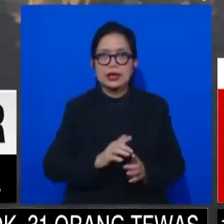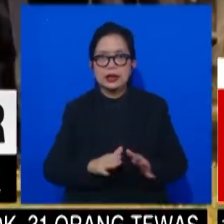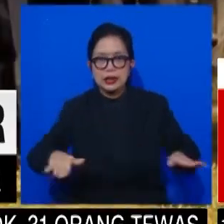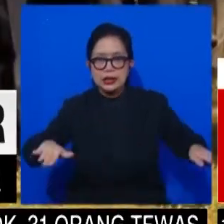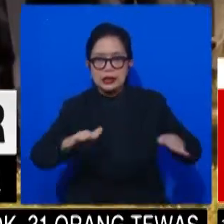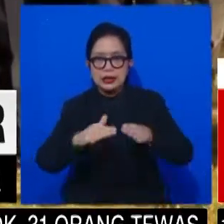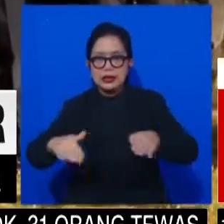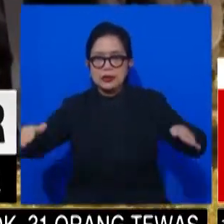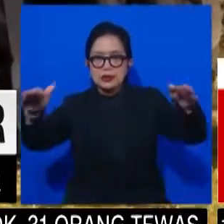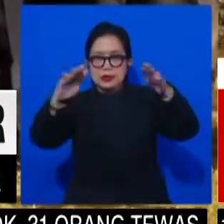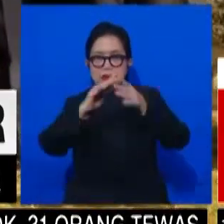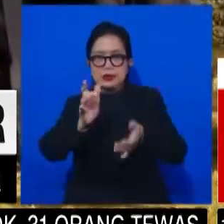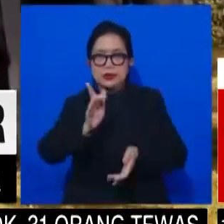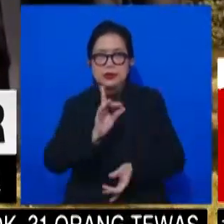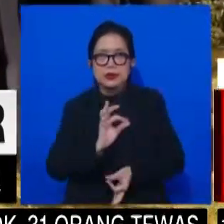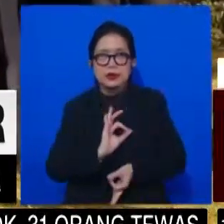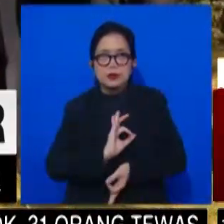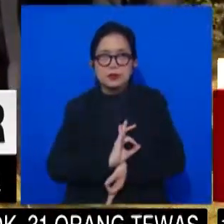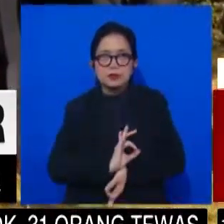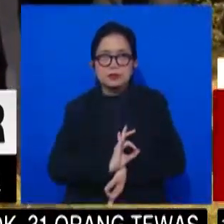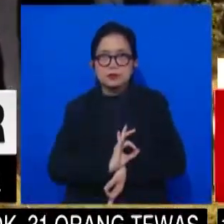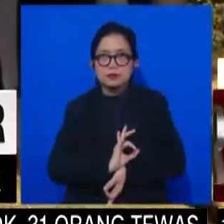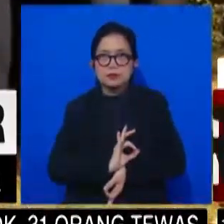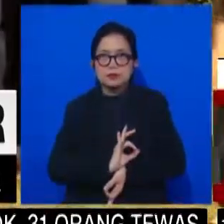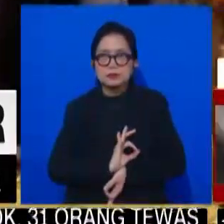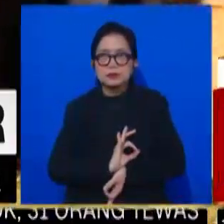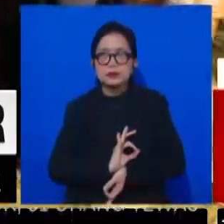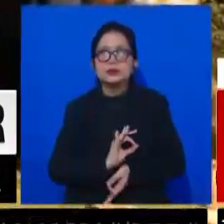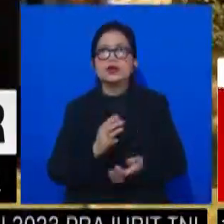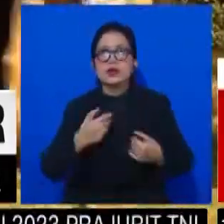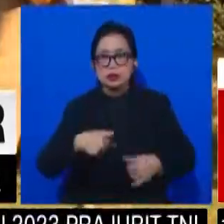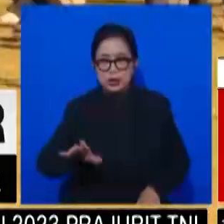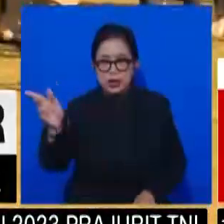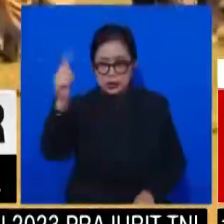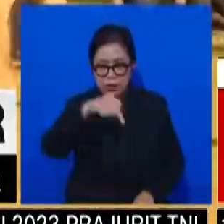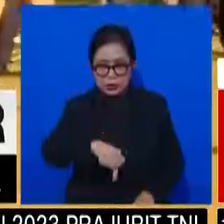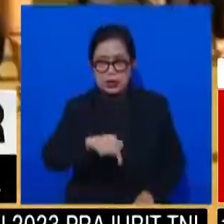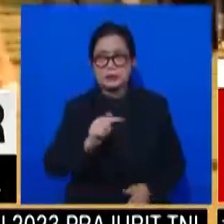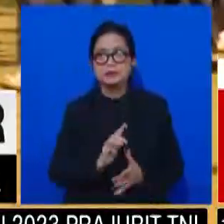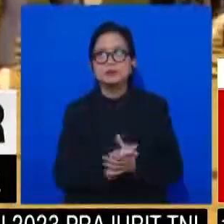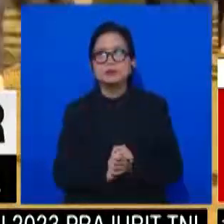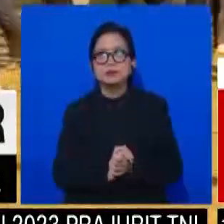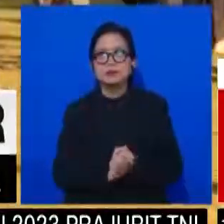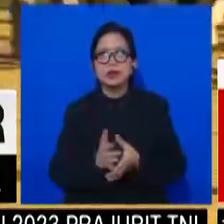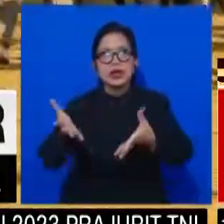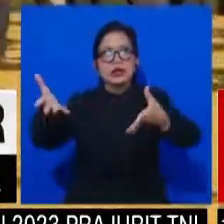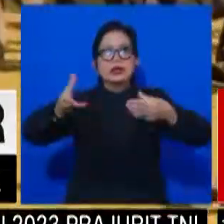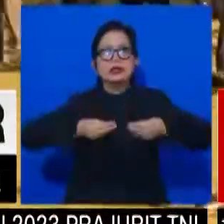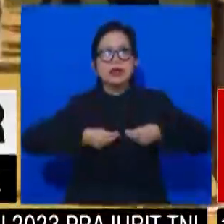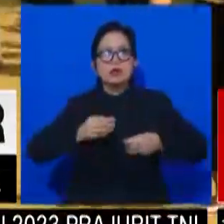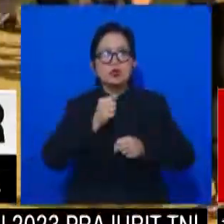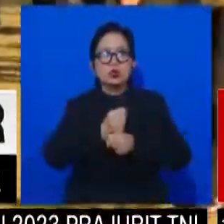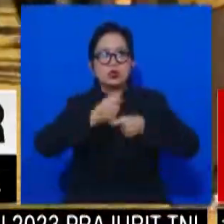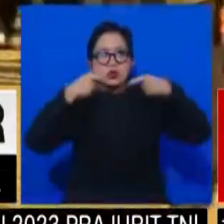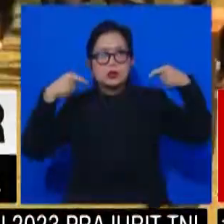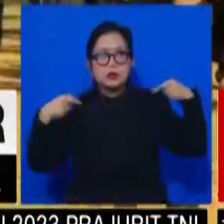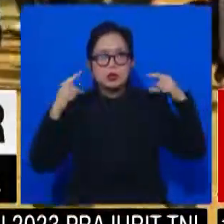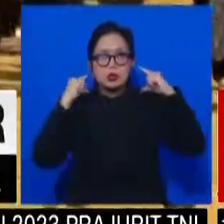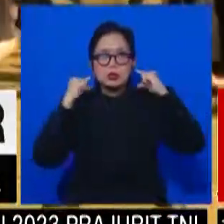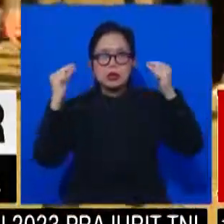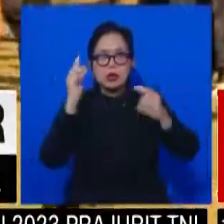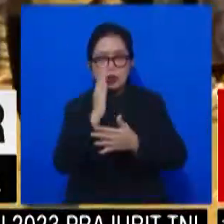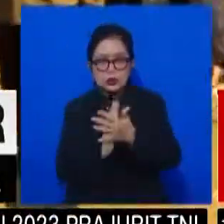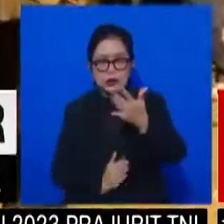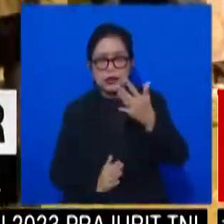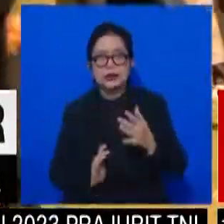Kabupaten Magelang. Kedatangan Kaisar Jepang bersama Permaisuri melalui pos kenari tersebut disambut oleh Gubernur Jawa Tengah dan sejumlah